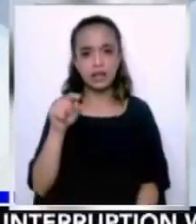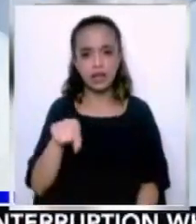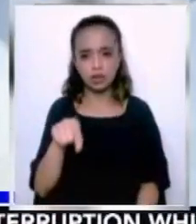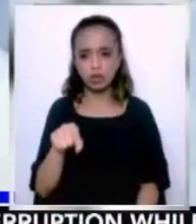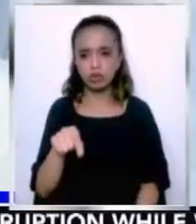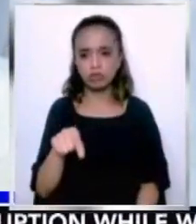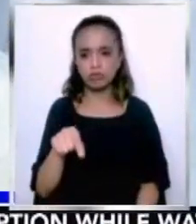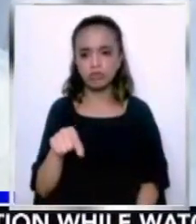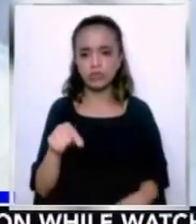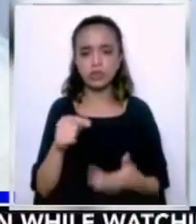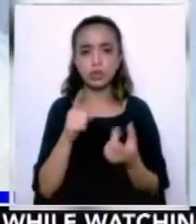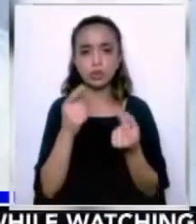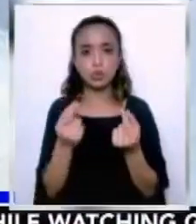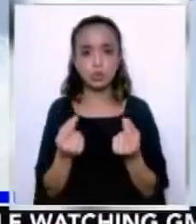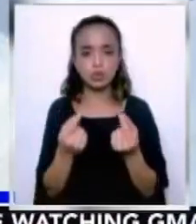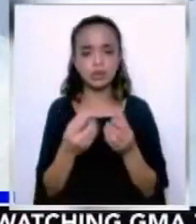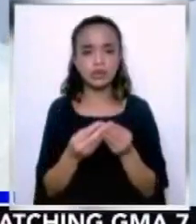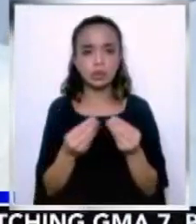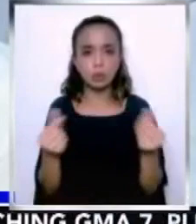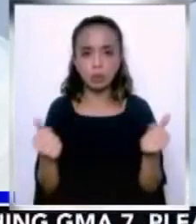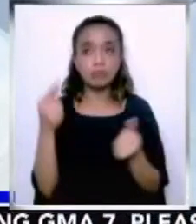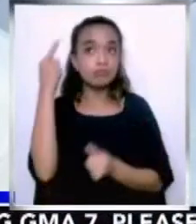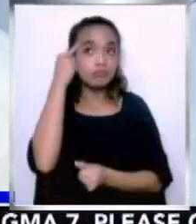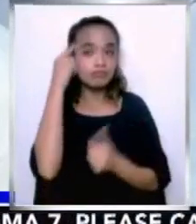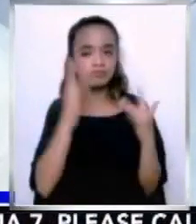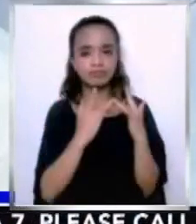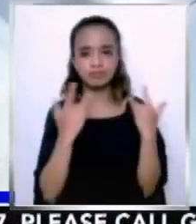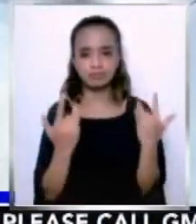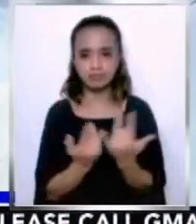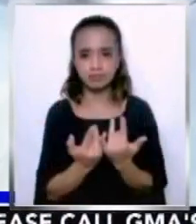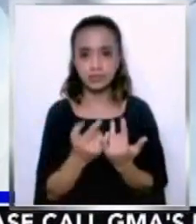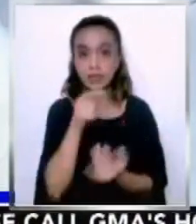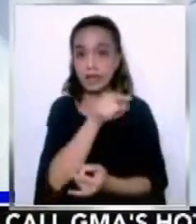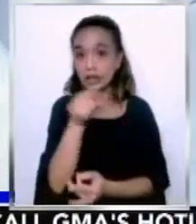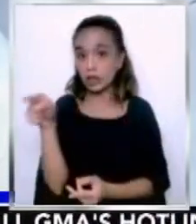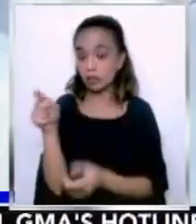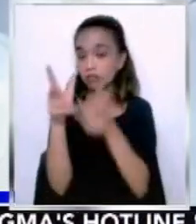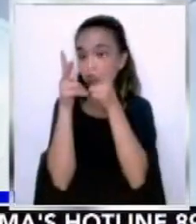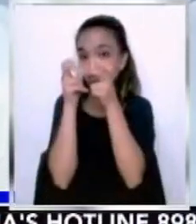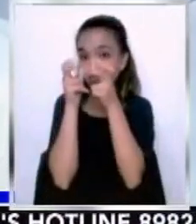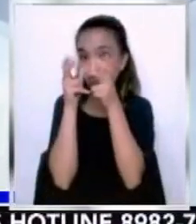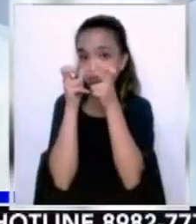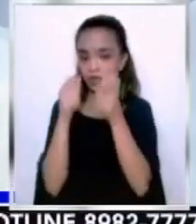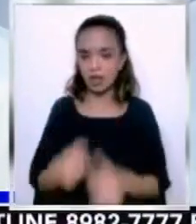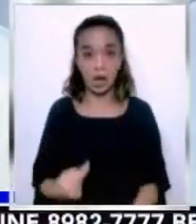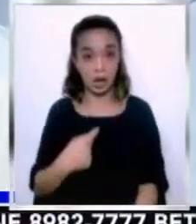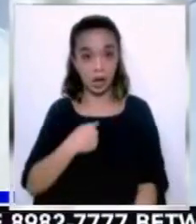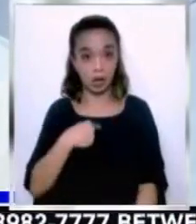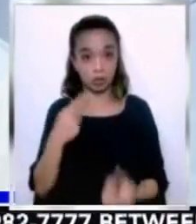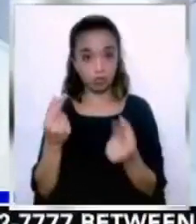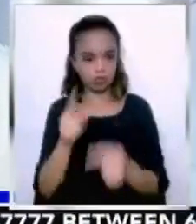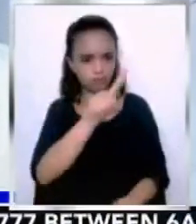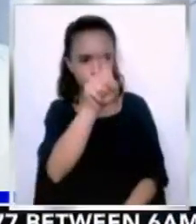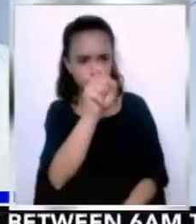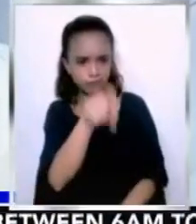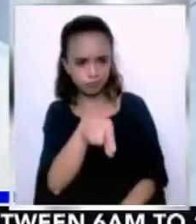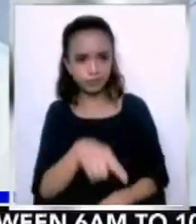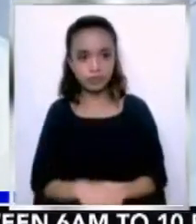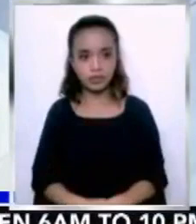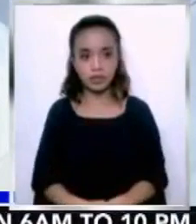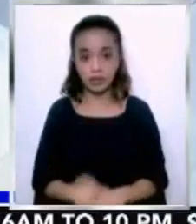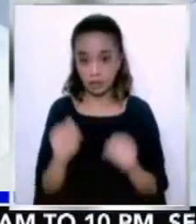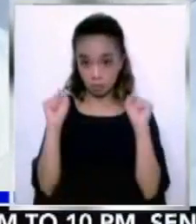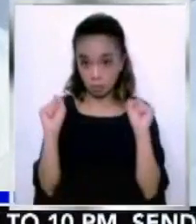hearts and mind. And as you heard, o tinanong ko naman sila, sabi ko, pwede na tayong